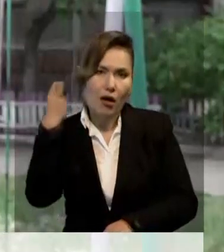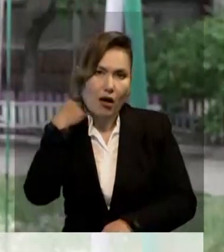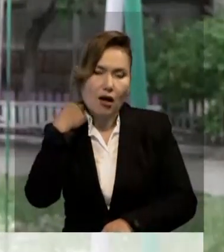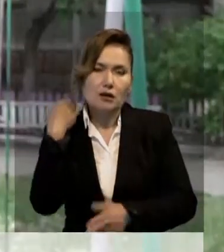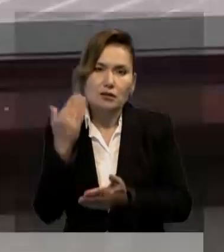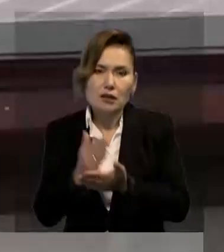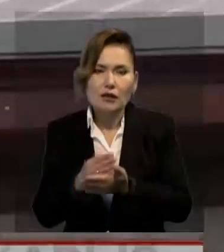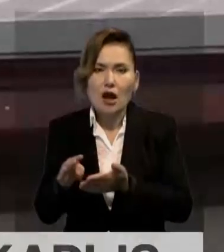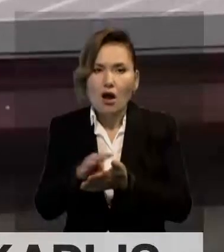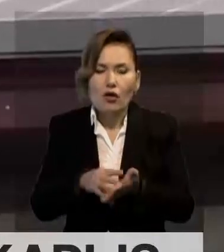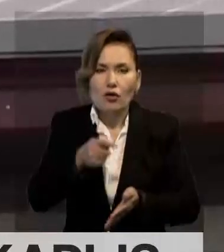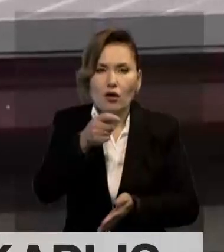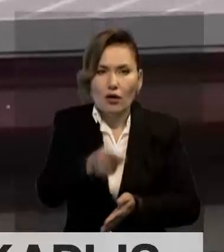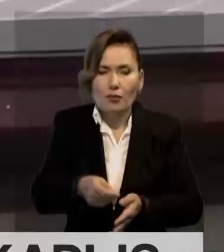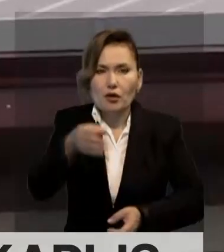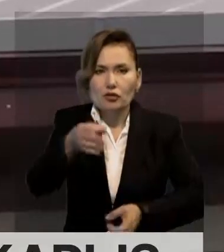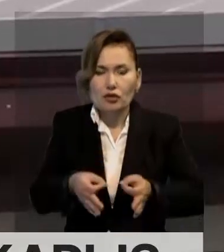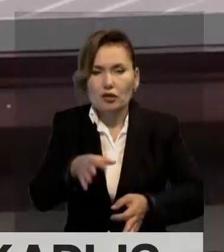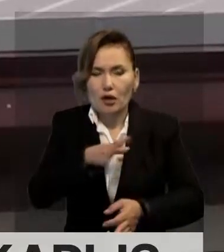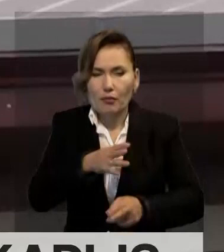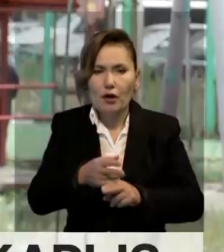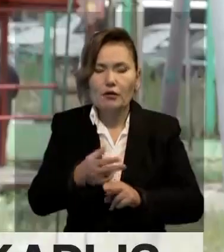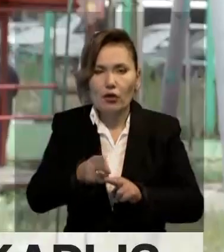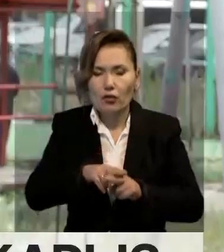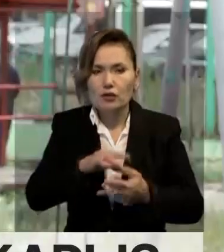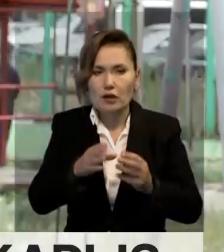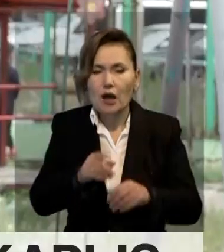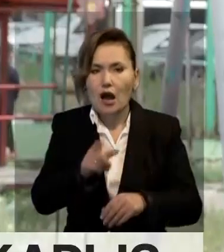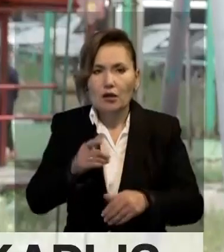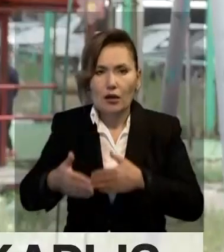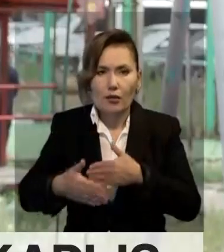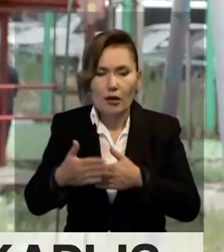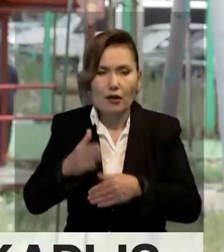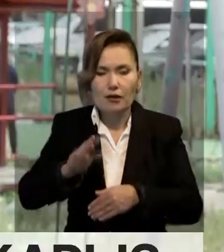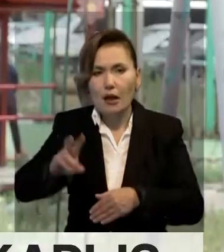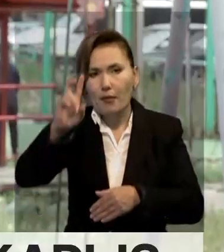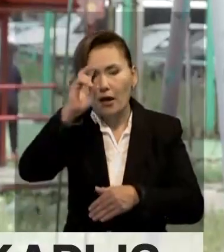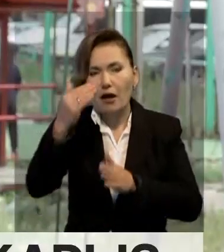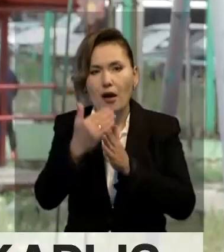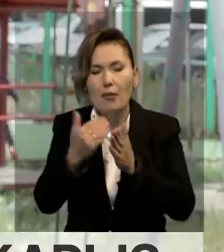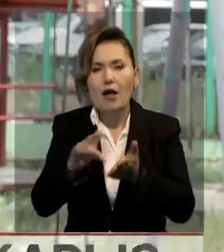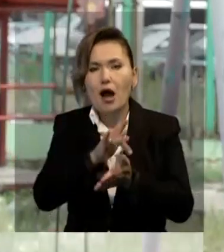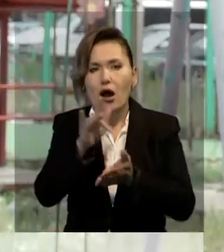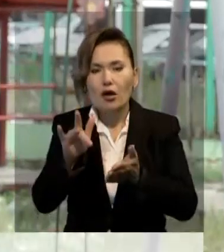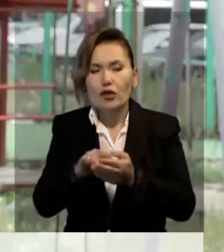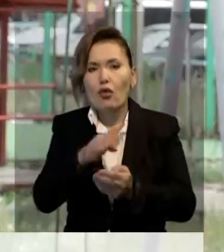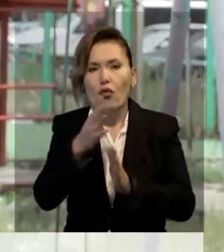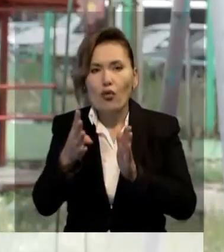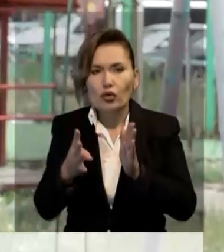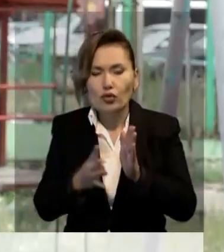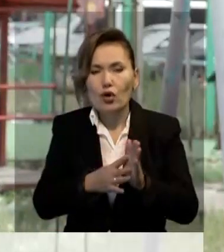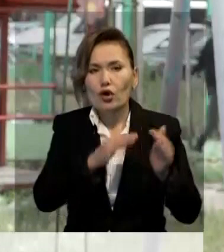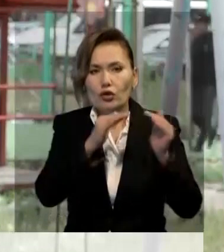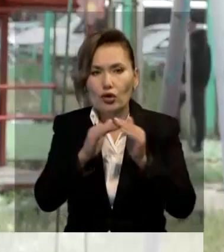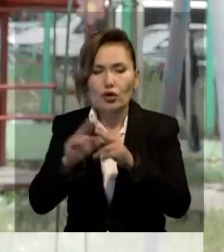негізінде 33 миллион теңге өндіріліп алынды. Бұл жұмыстар әлі де жалғасатын болады. Биыл мемлекеттік бағдарлама бойынша қаладағы 19 көпқабатты тұрғын